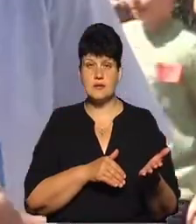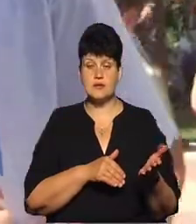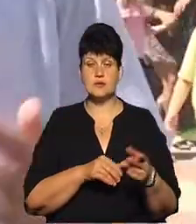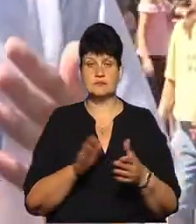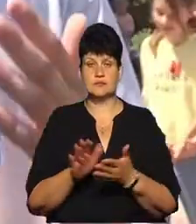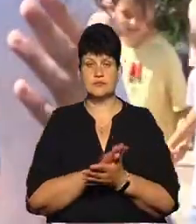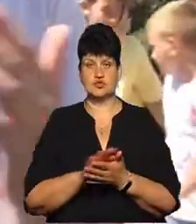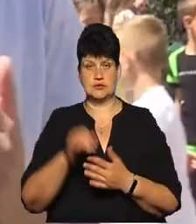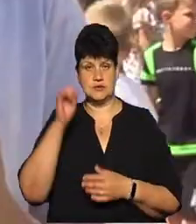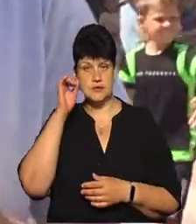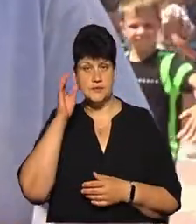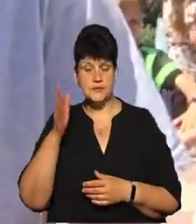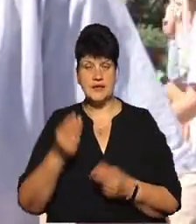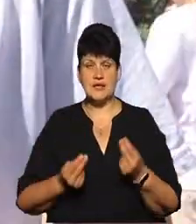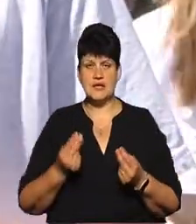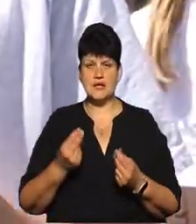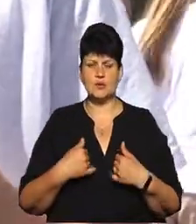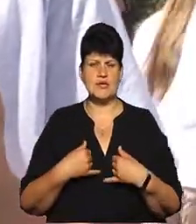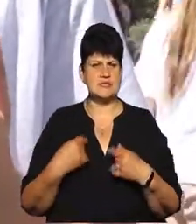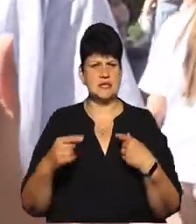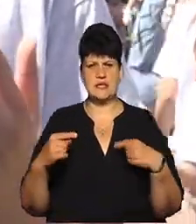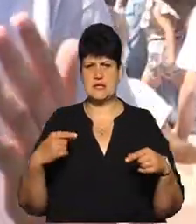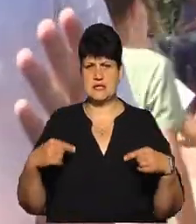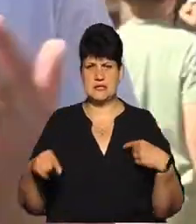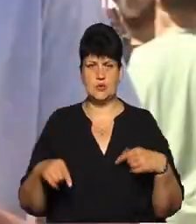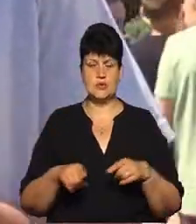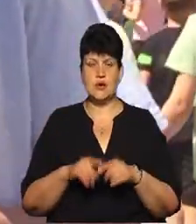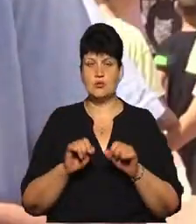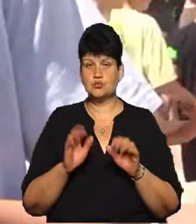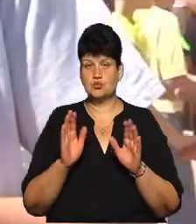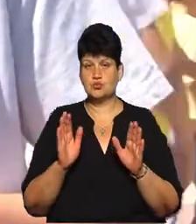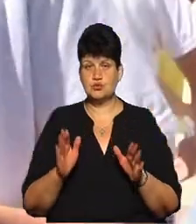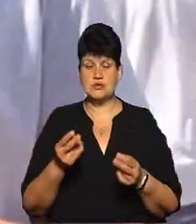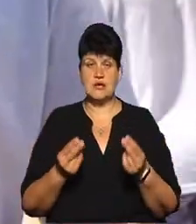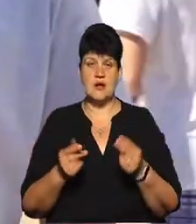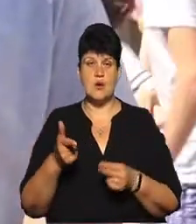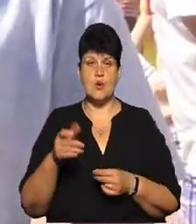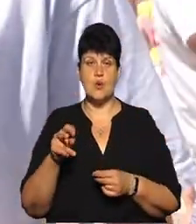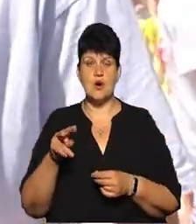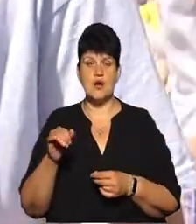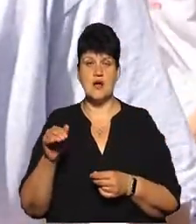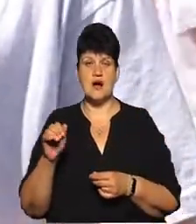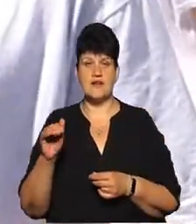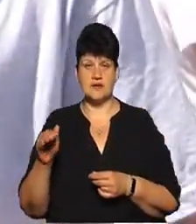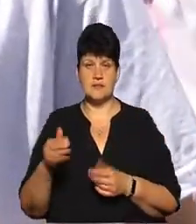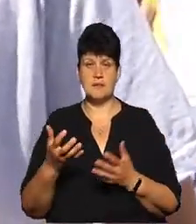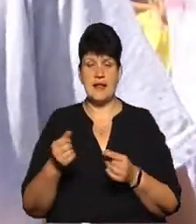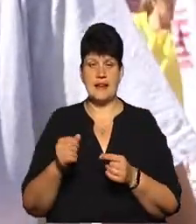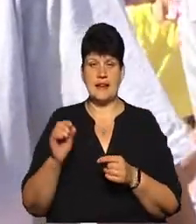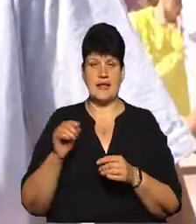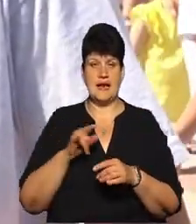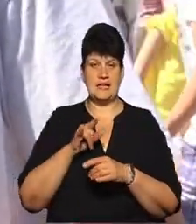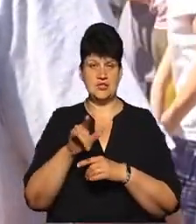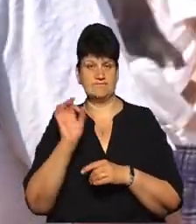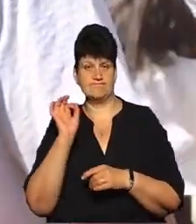гріха. Ігри в нас зовсім різні. Також, як може бути про гра про Голіафа, ми брали літачки і кидали в Голіафа, і тим